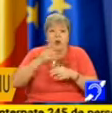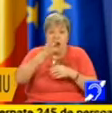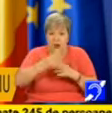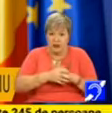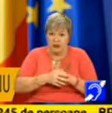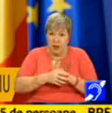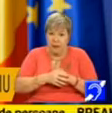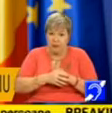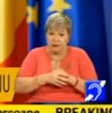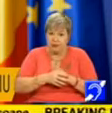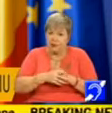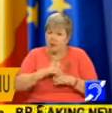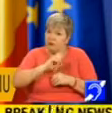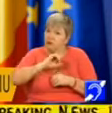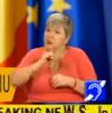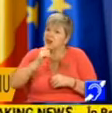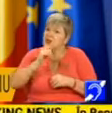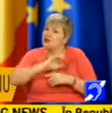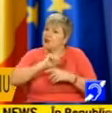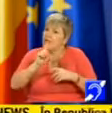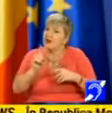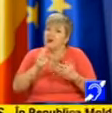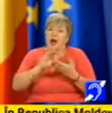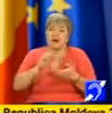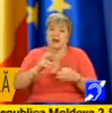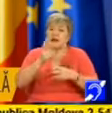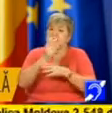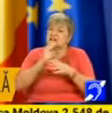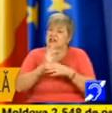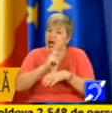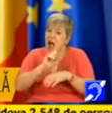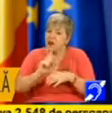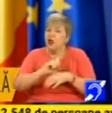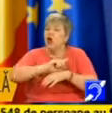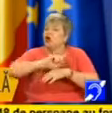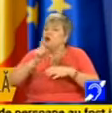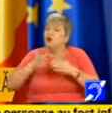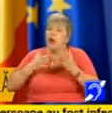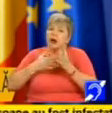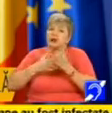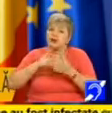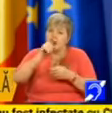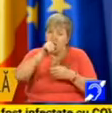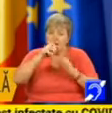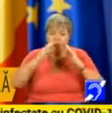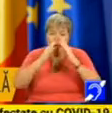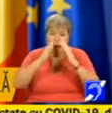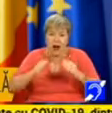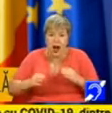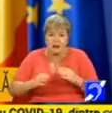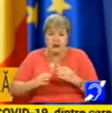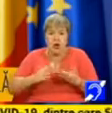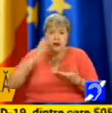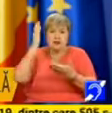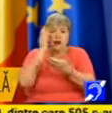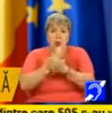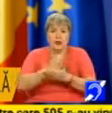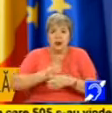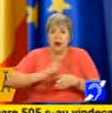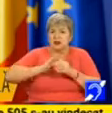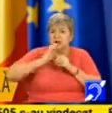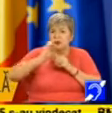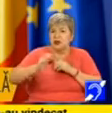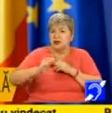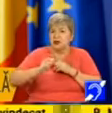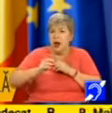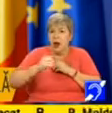caz, repet, în niciun caz, statul nu va veni să impună astfel de măsuri